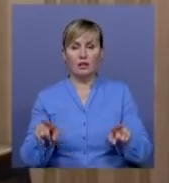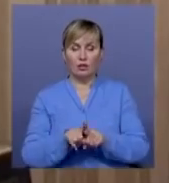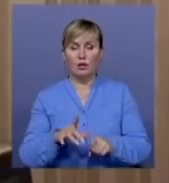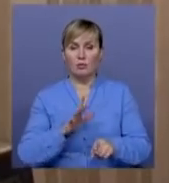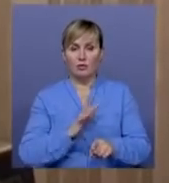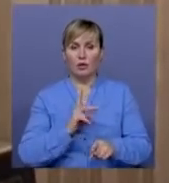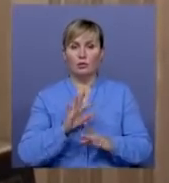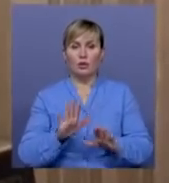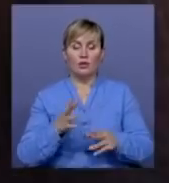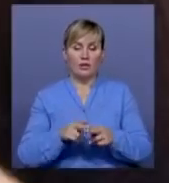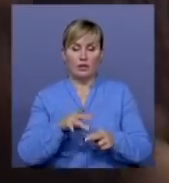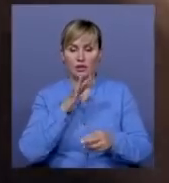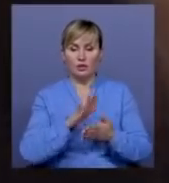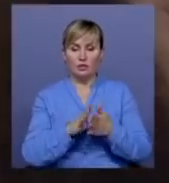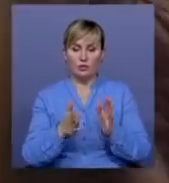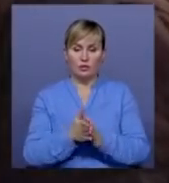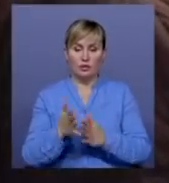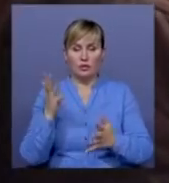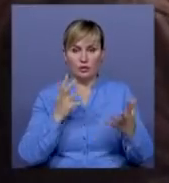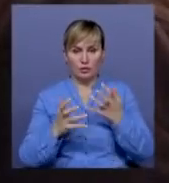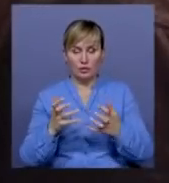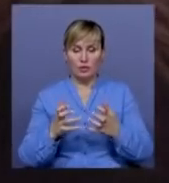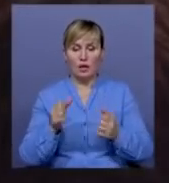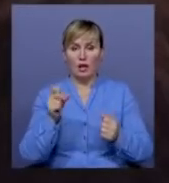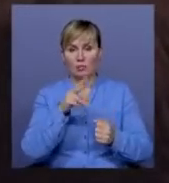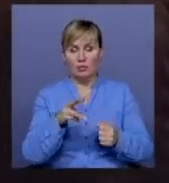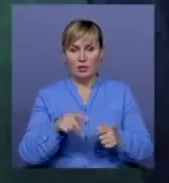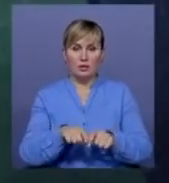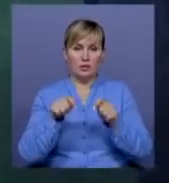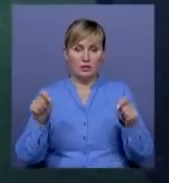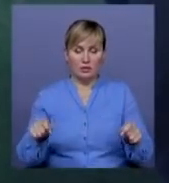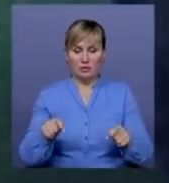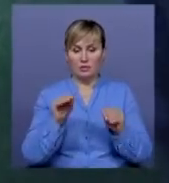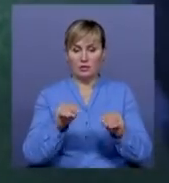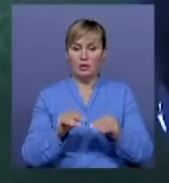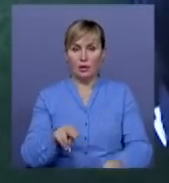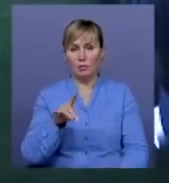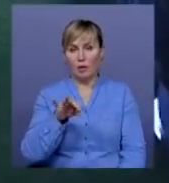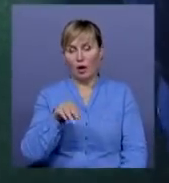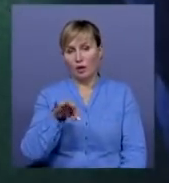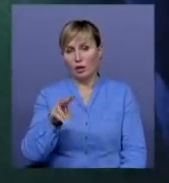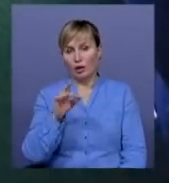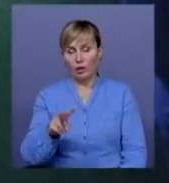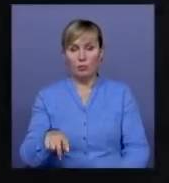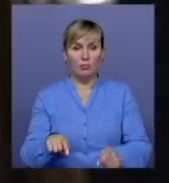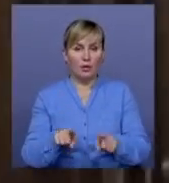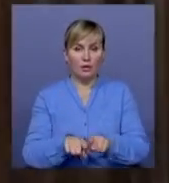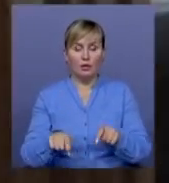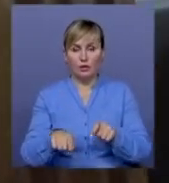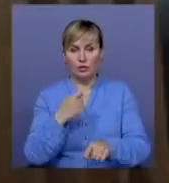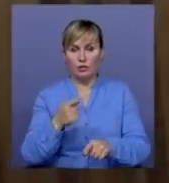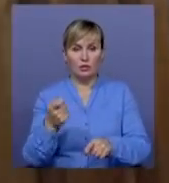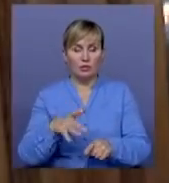срабатывает, но только не в этот раз. Ситуация более чем серьезная. На администраторов заведения тут же составили протокол. В целом подобных нарушителей немало. Все